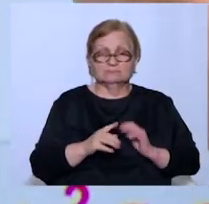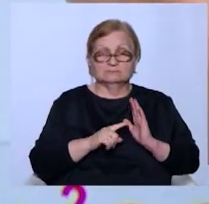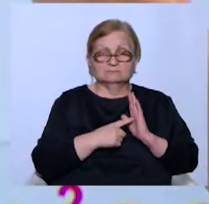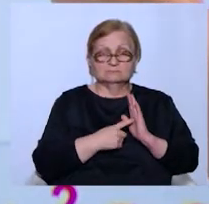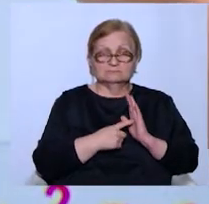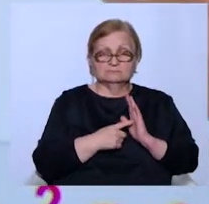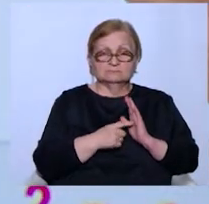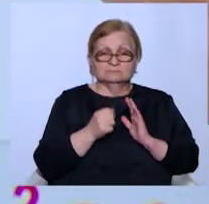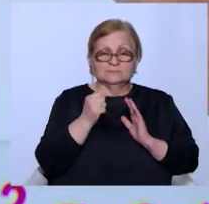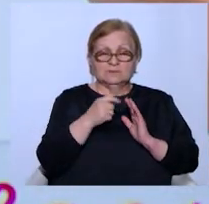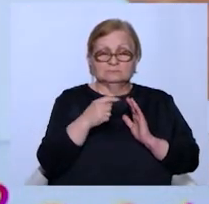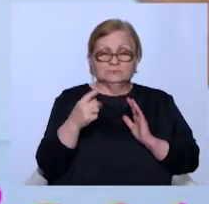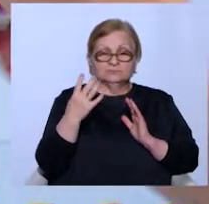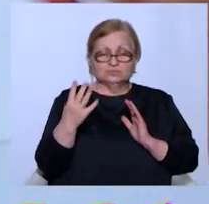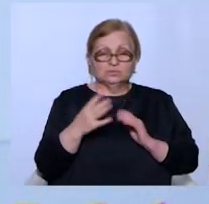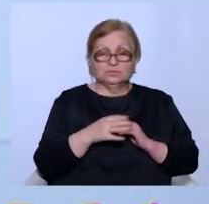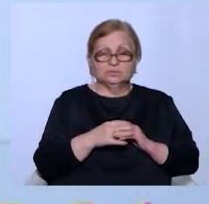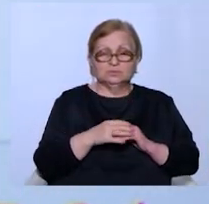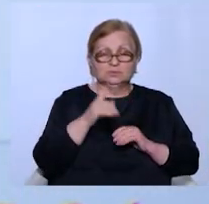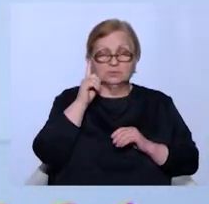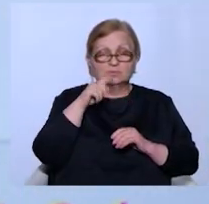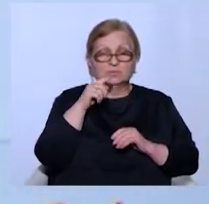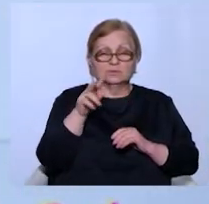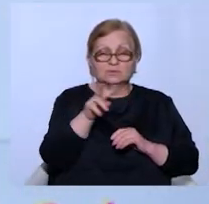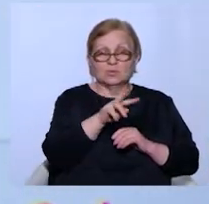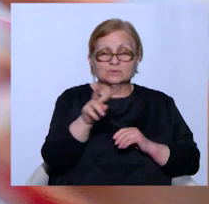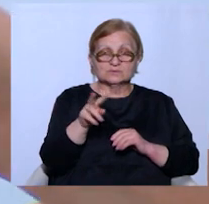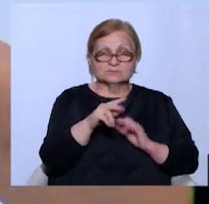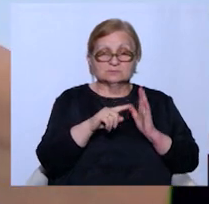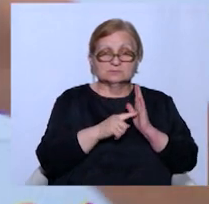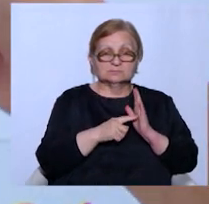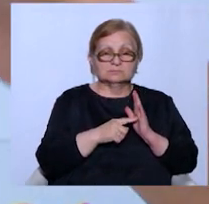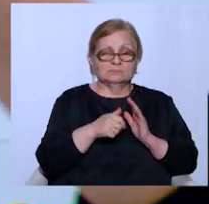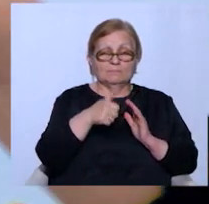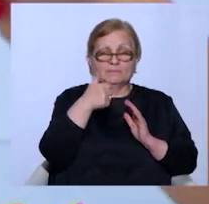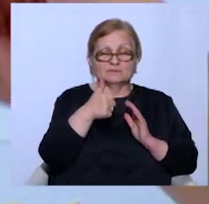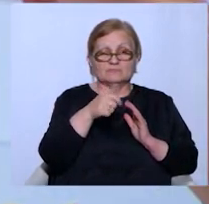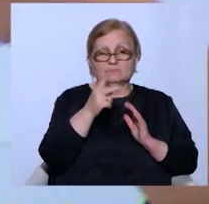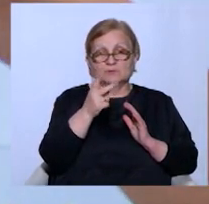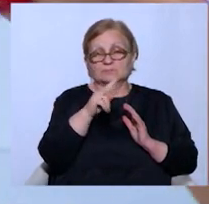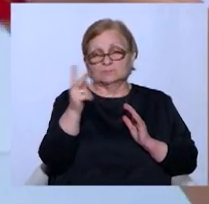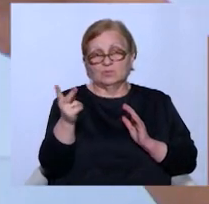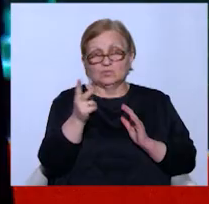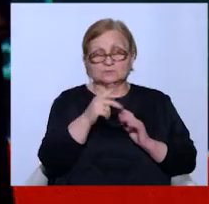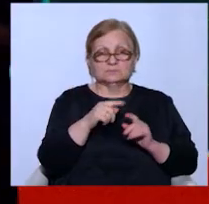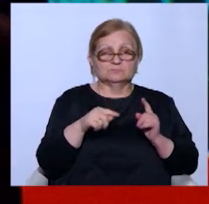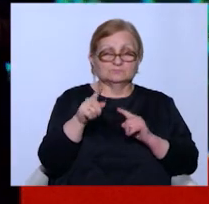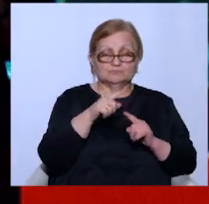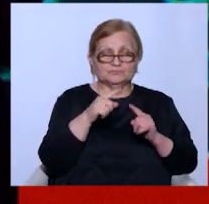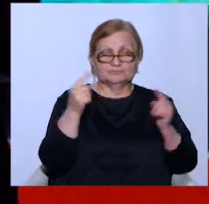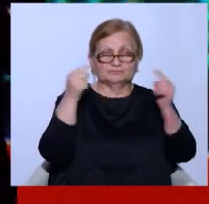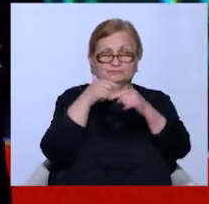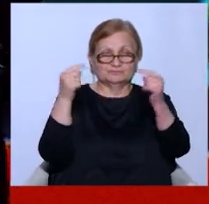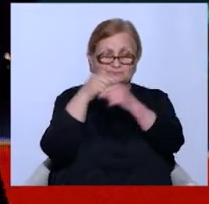გავამრავლო უნდა a მინუს 4-ზე. ჩვენ ვიცით ორ წევრის ორ წევრზე გამრავლება როგორ ხდება: პირველი პირველზე, პირველი მეორეზე, მეორე პირველი, მეორე